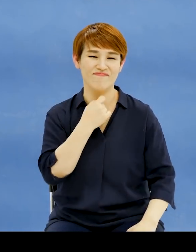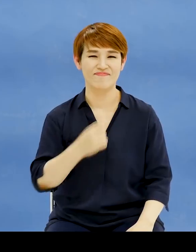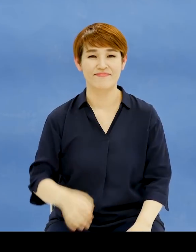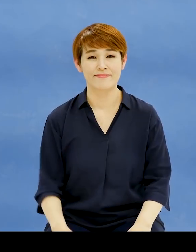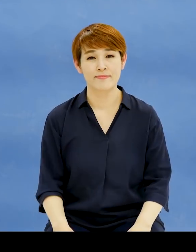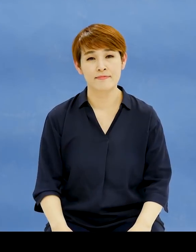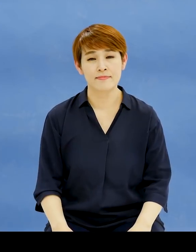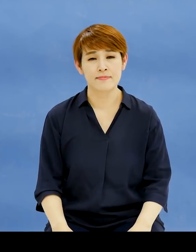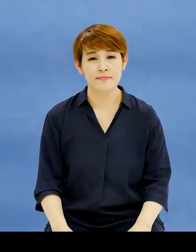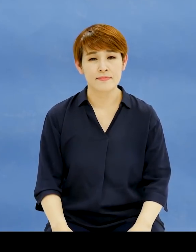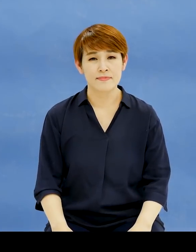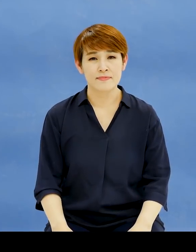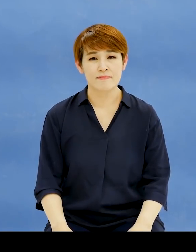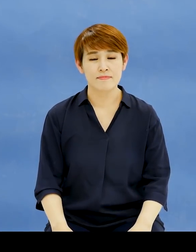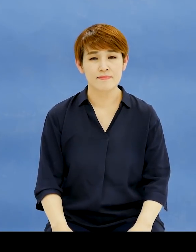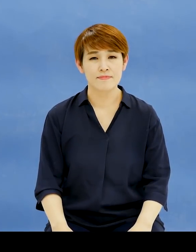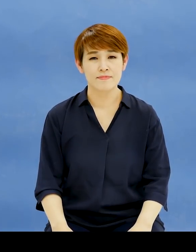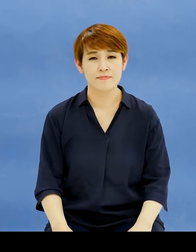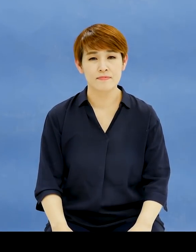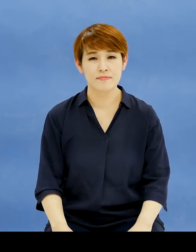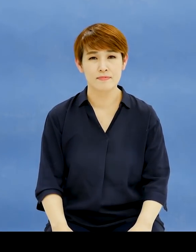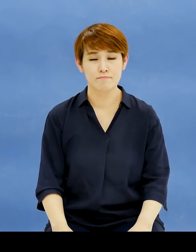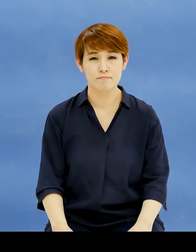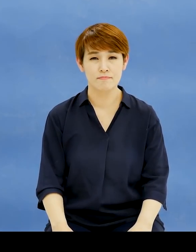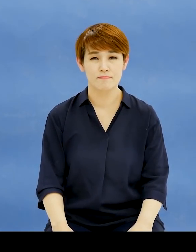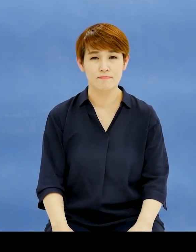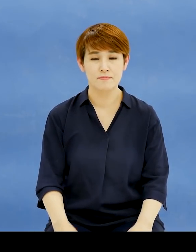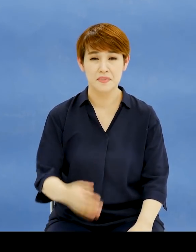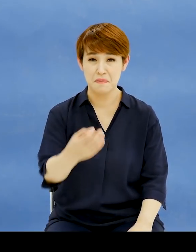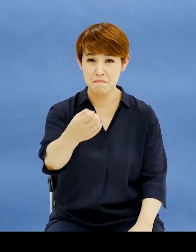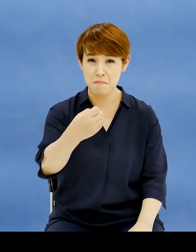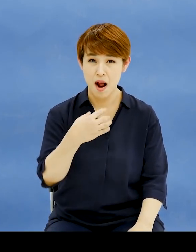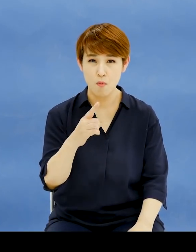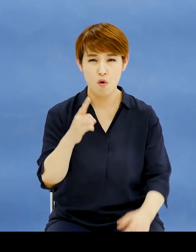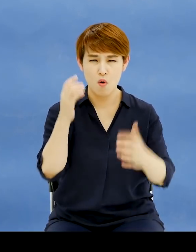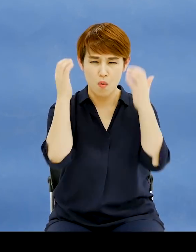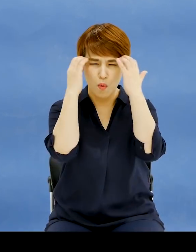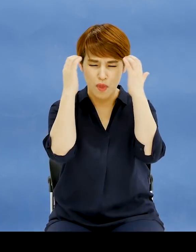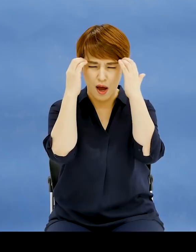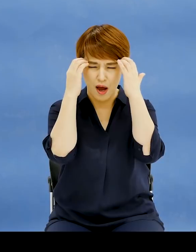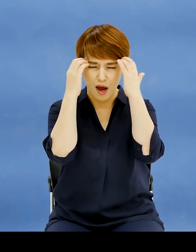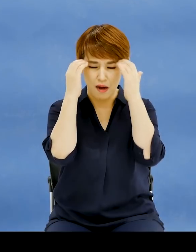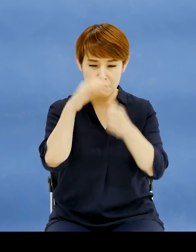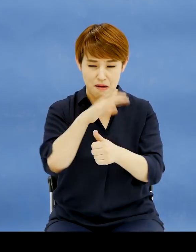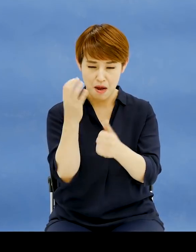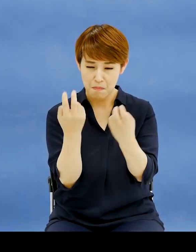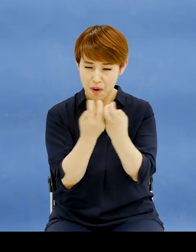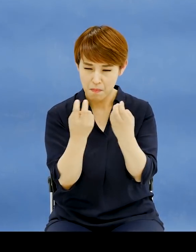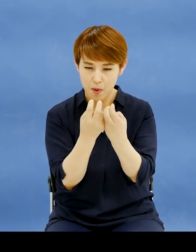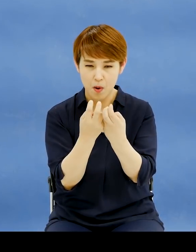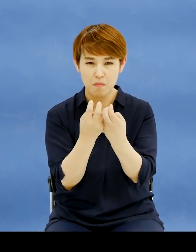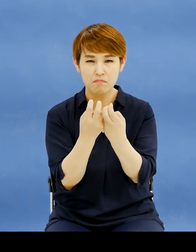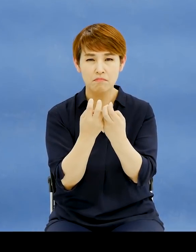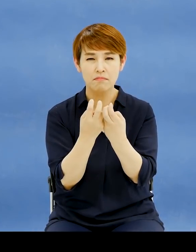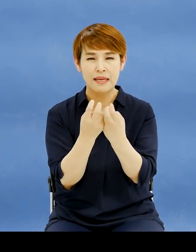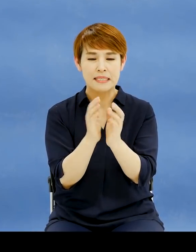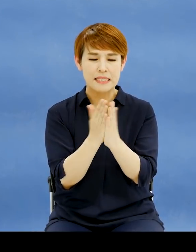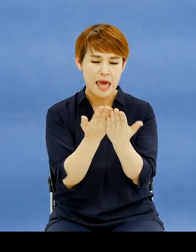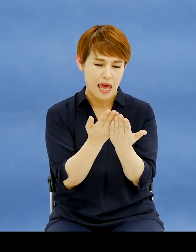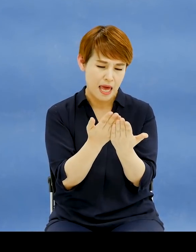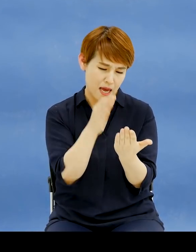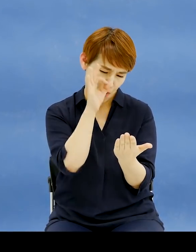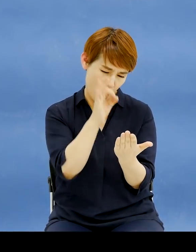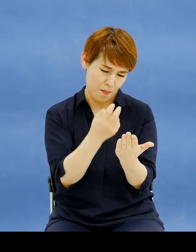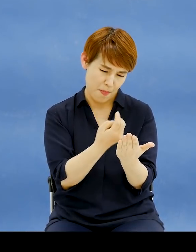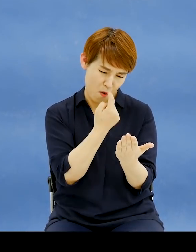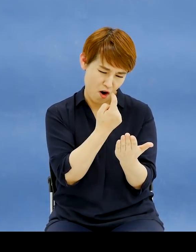이야기들을 좀 나눠볼까 해요. 네. 우리 또 인터뷰를 보니까 흥미로운 말씀을 하셨어요. 이 고난으로부터 벗어나는 법을 나는 어린 시절에 모두